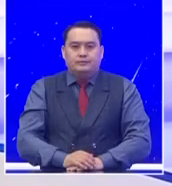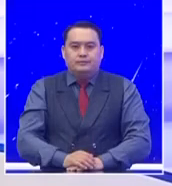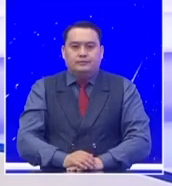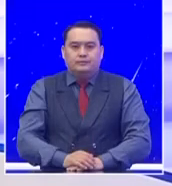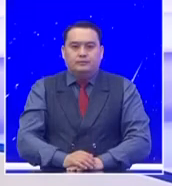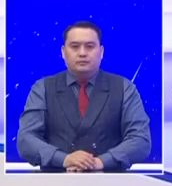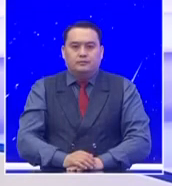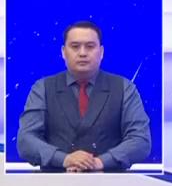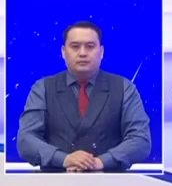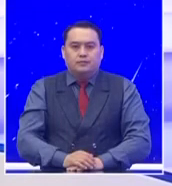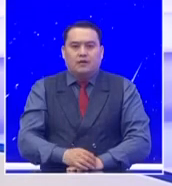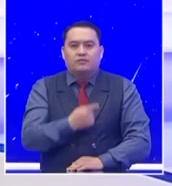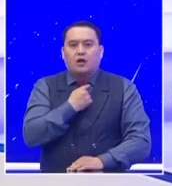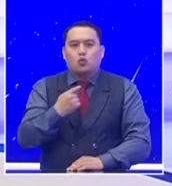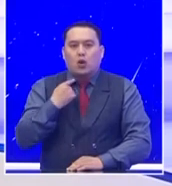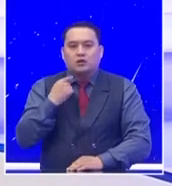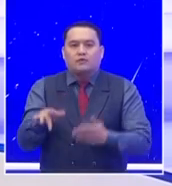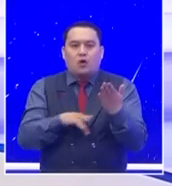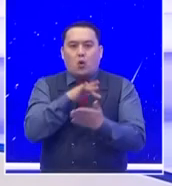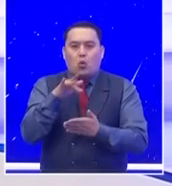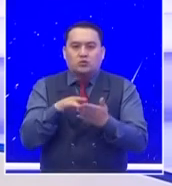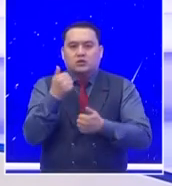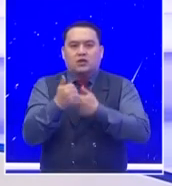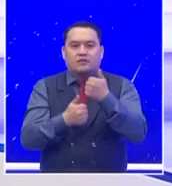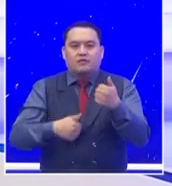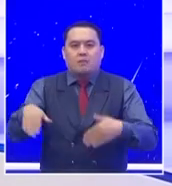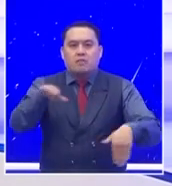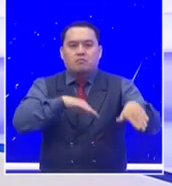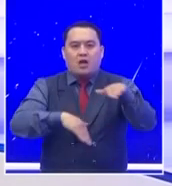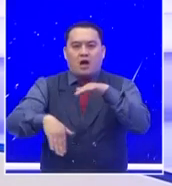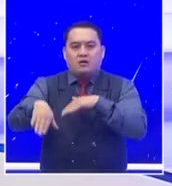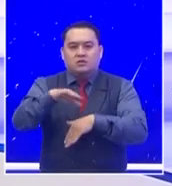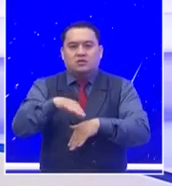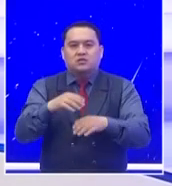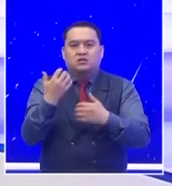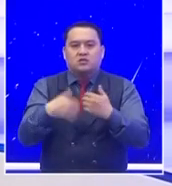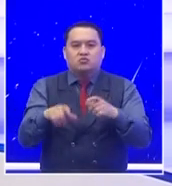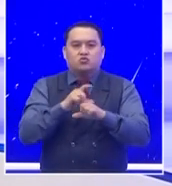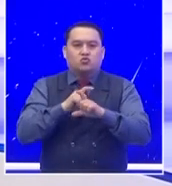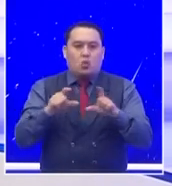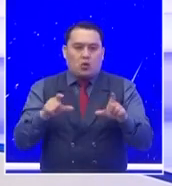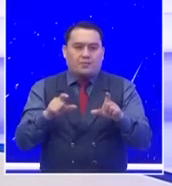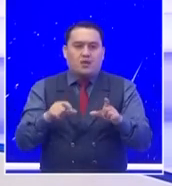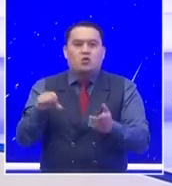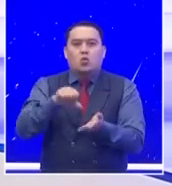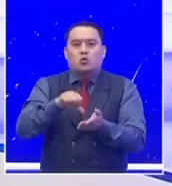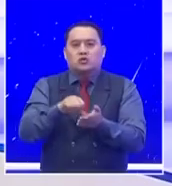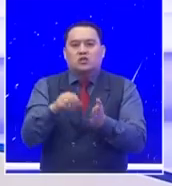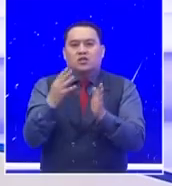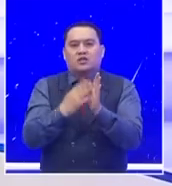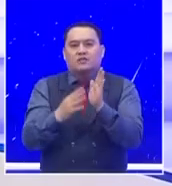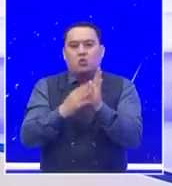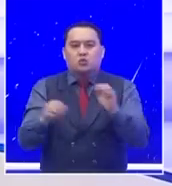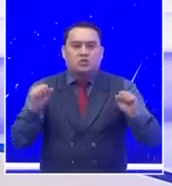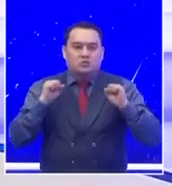как рыба в воде стал круга не прошло городское состязание по плаванию среди учеников средних школ в нем приняли участие